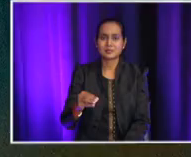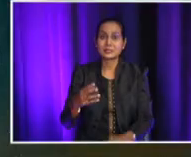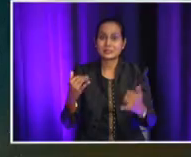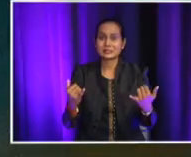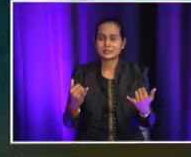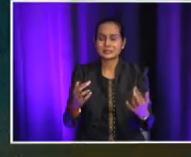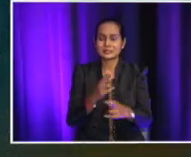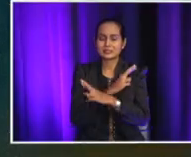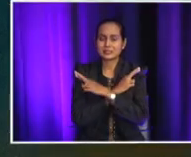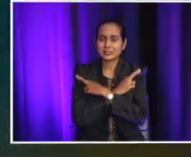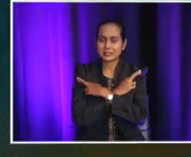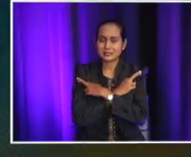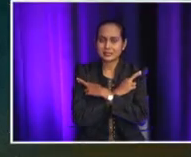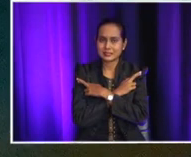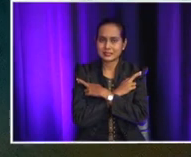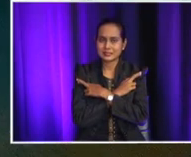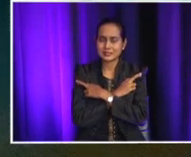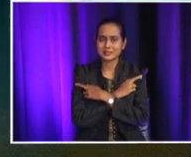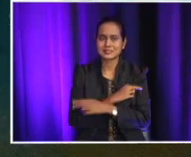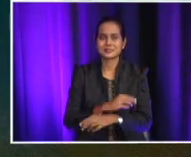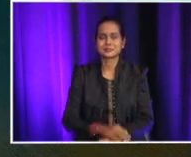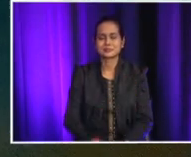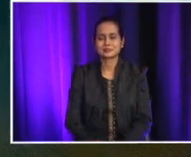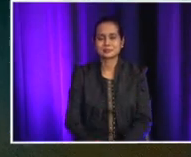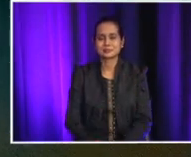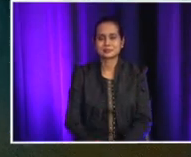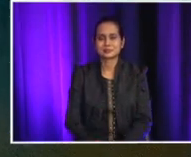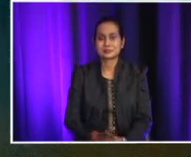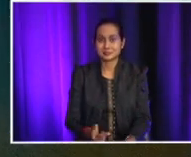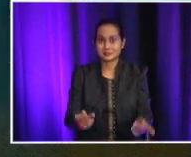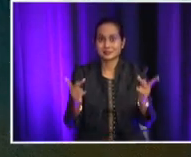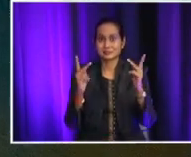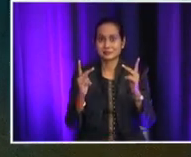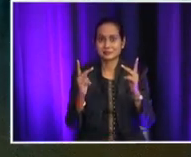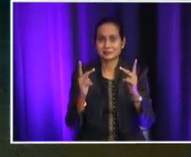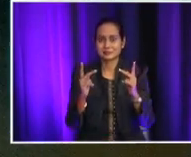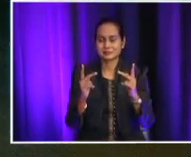sekali lagi kepada anda semua banyak lagi